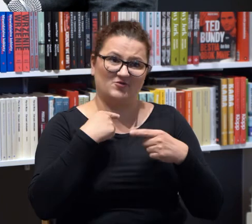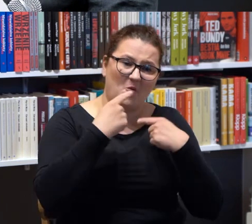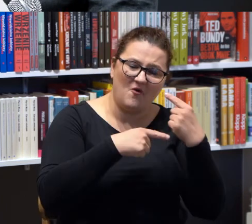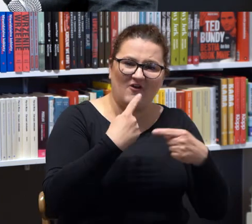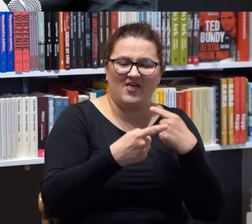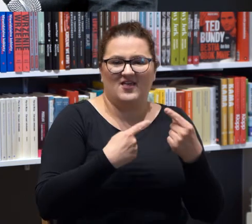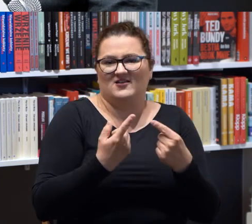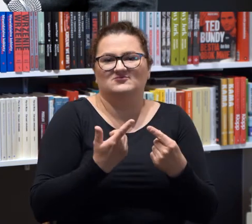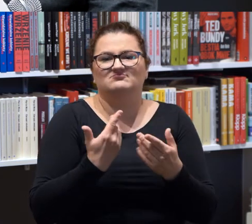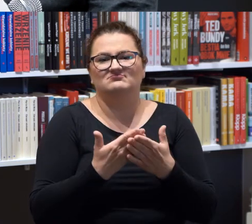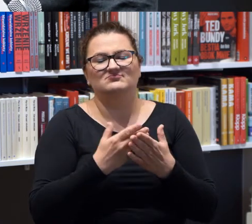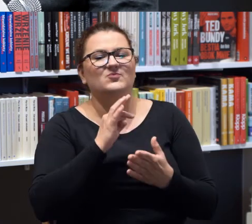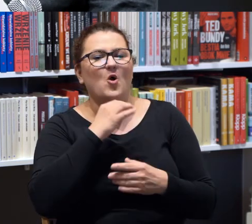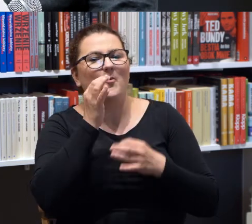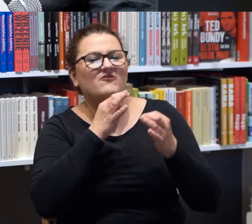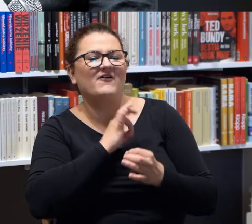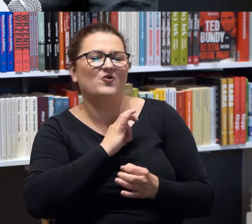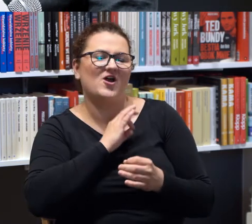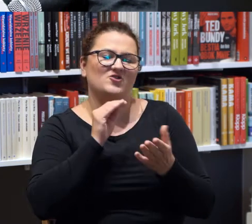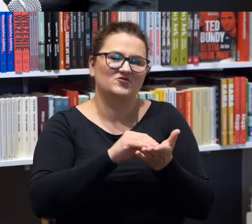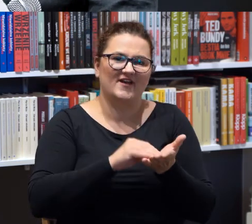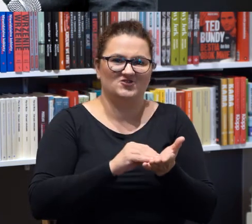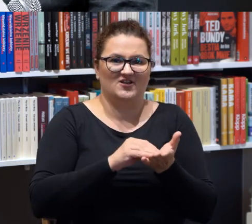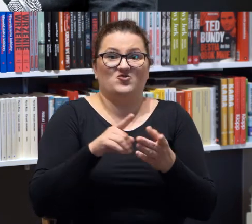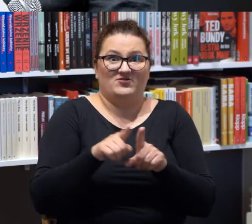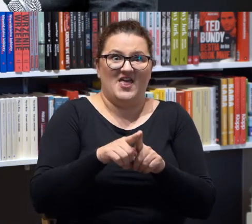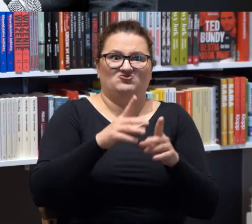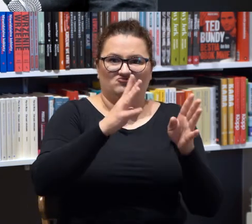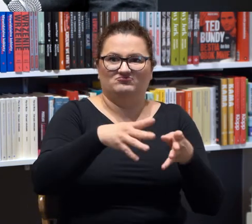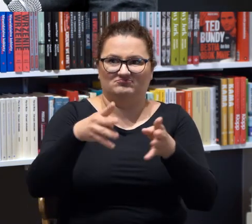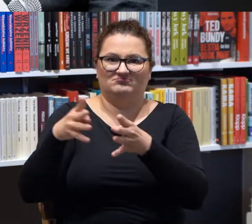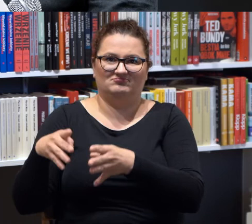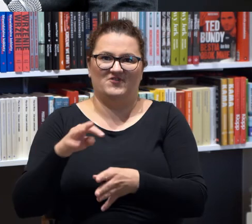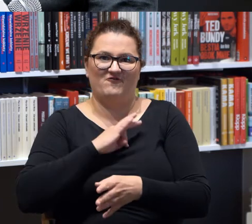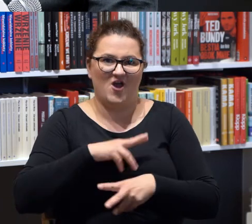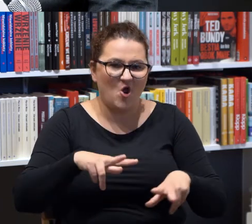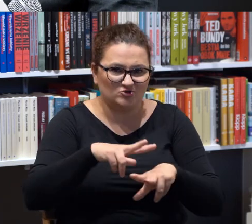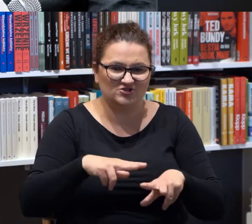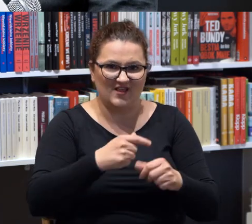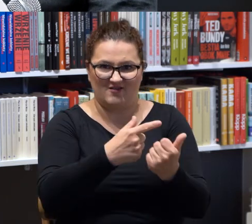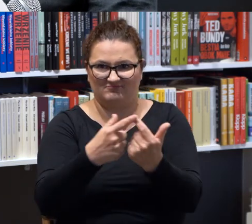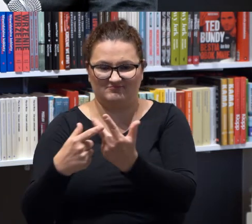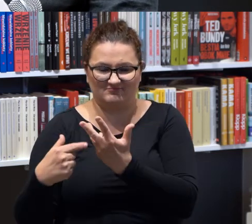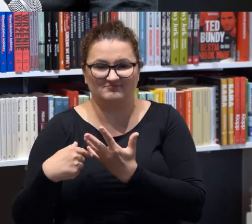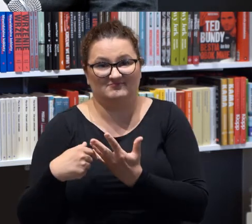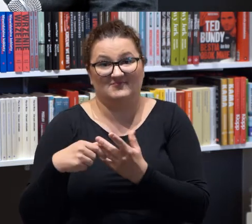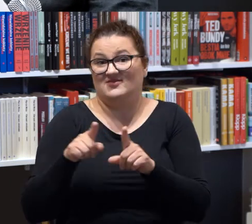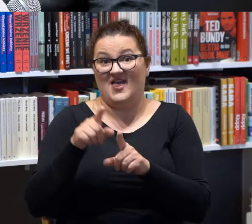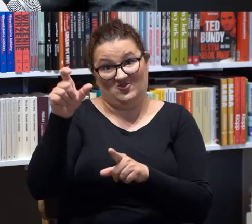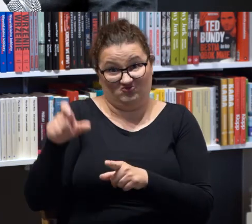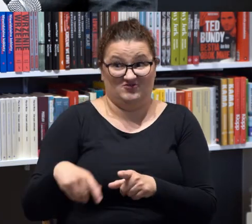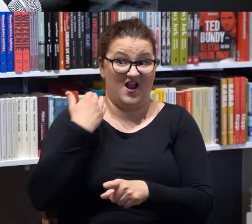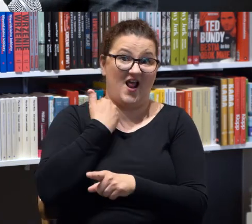opisując swoje doświadczenia, opisujemy doświadczenia innych członków swojej rodziny. Opisujemy też oczywiście doświadczenie osoby pijącej.